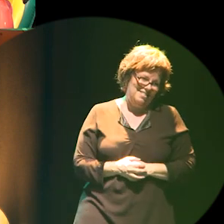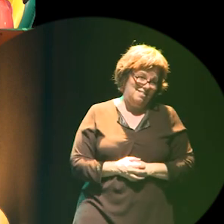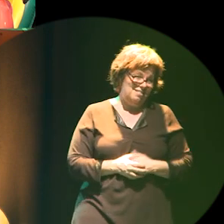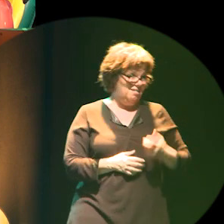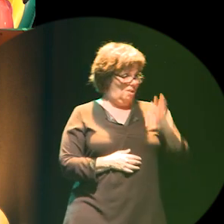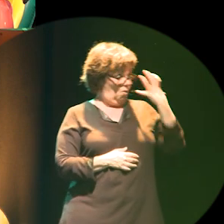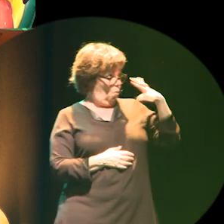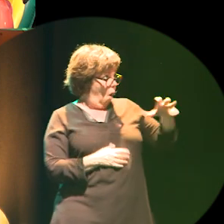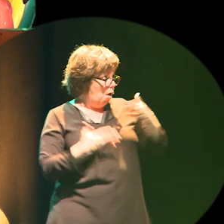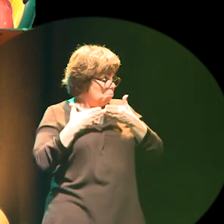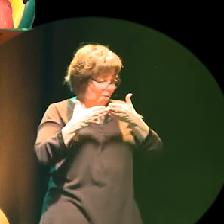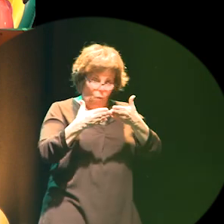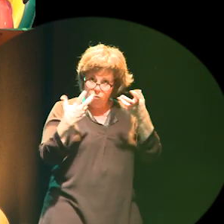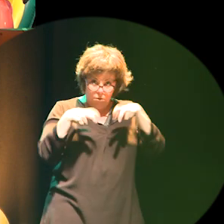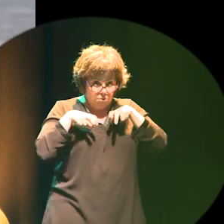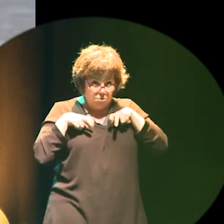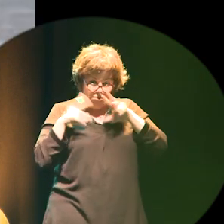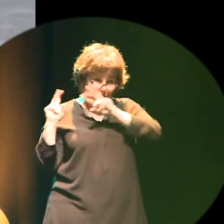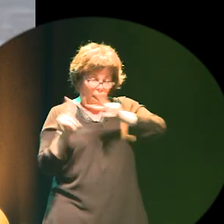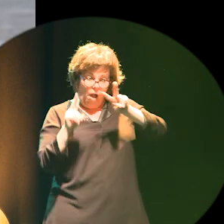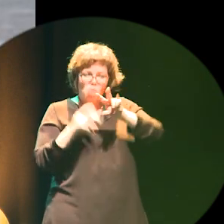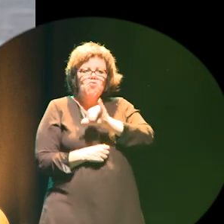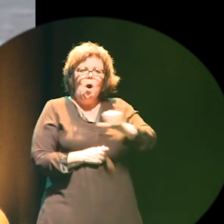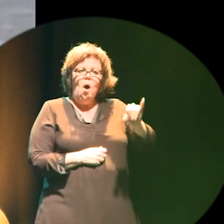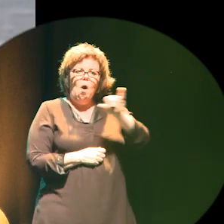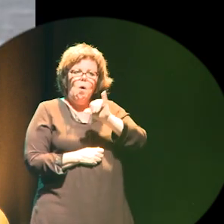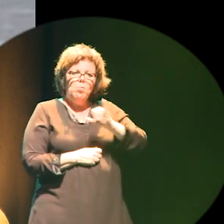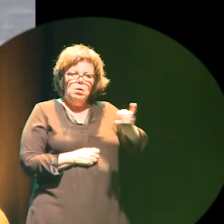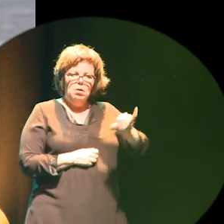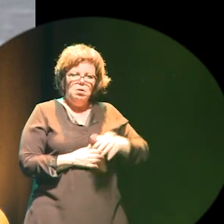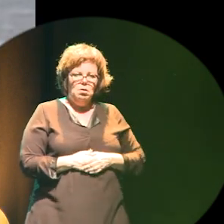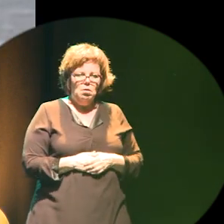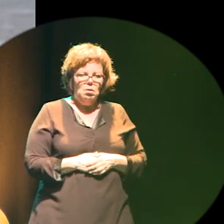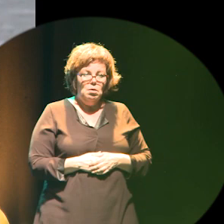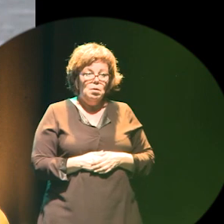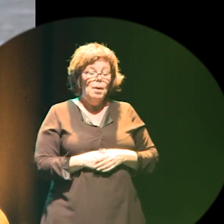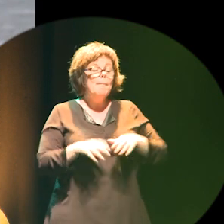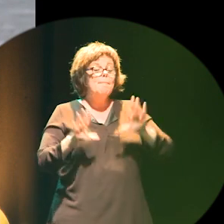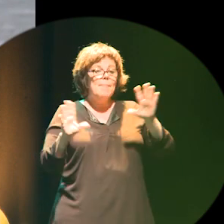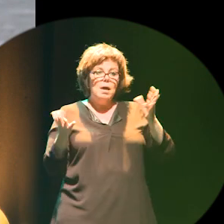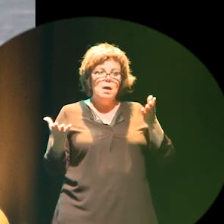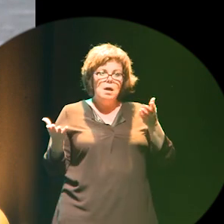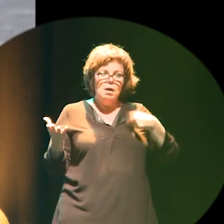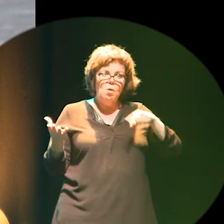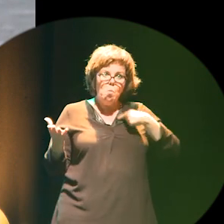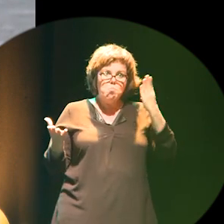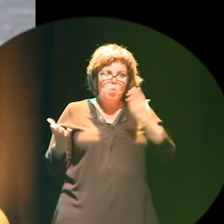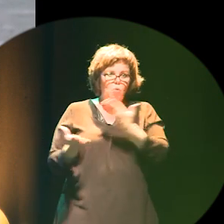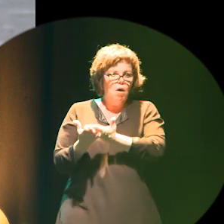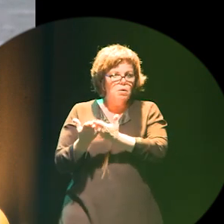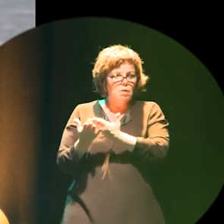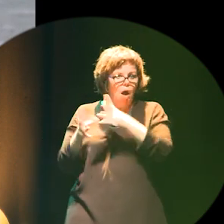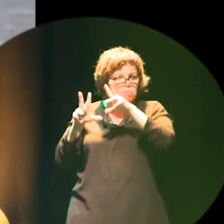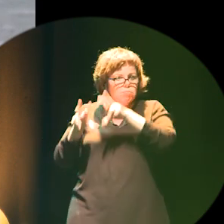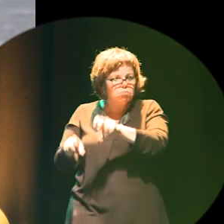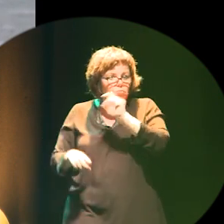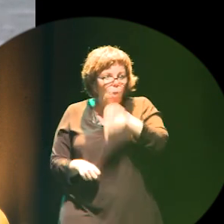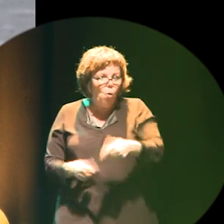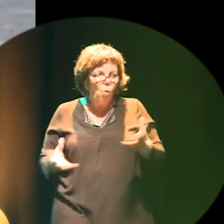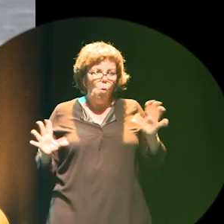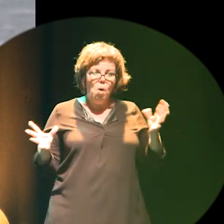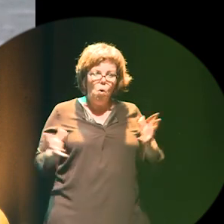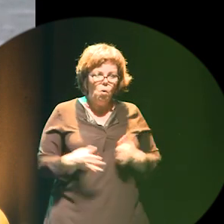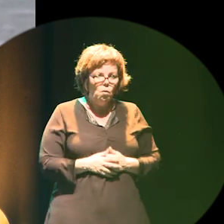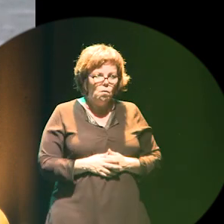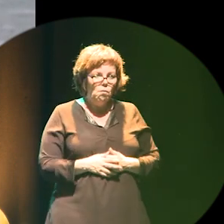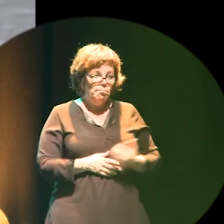sur la photo hein, quand il y a une tempête. Et alors, pourtant, c'est ce qu'il faudrait étudier. Une étude récente a